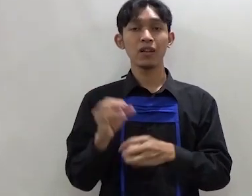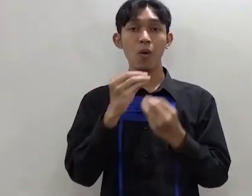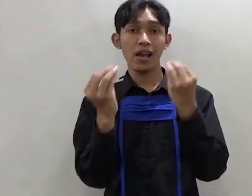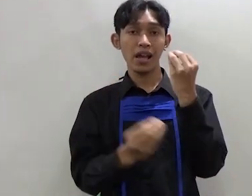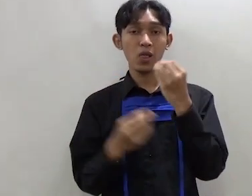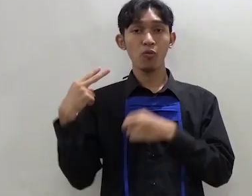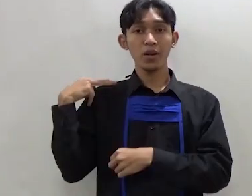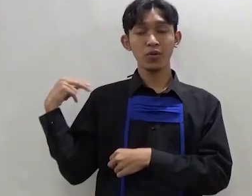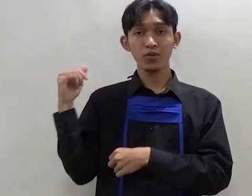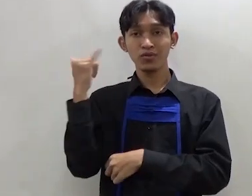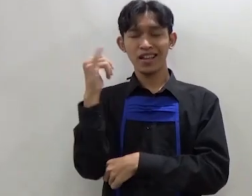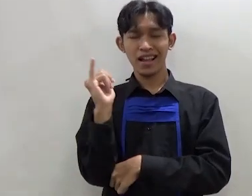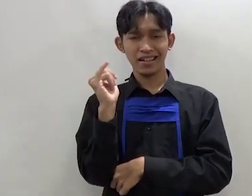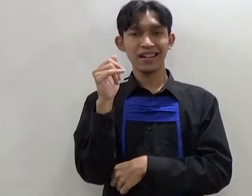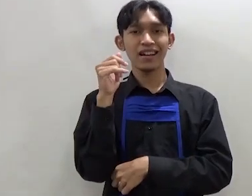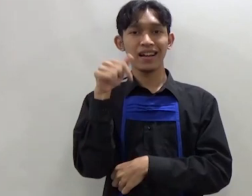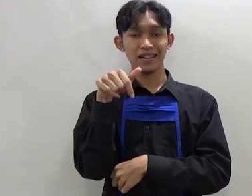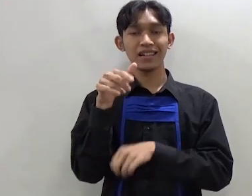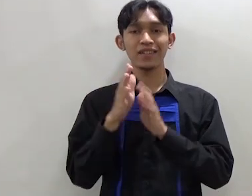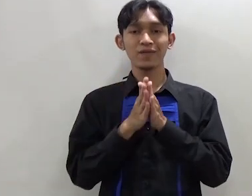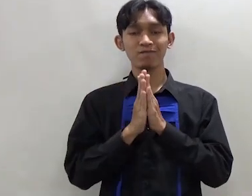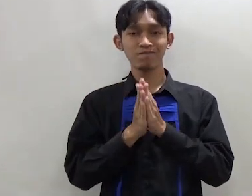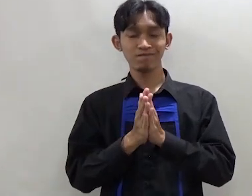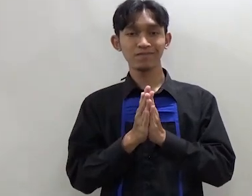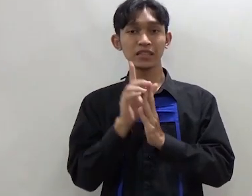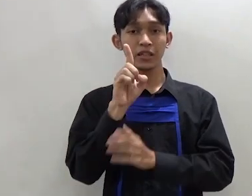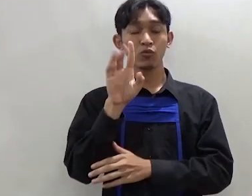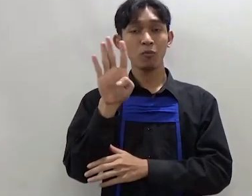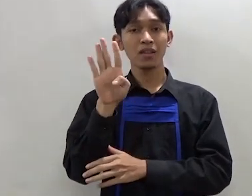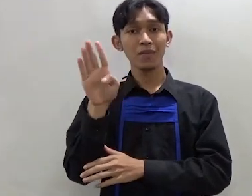pemerintah daerah-daerah istimewa Yogyakarta.